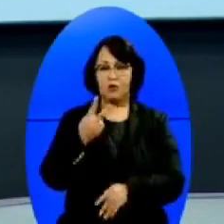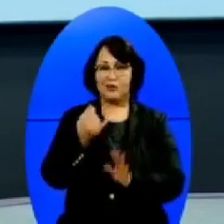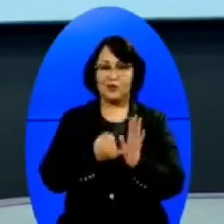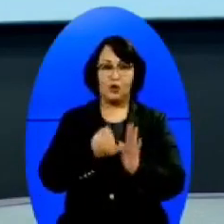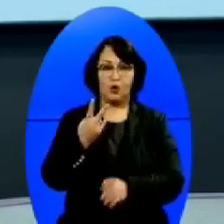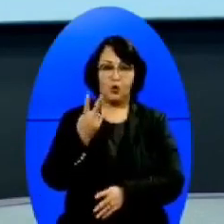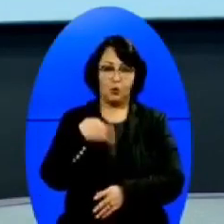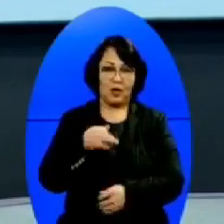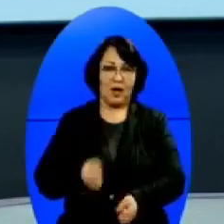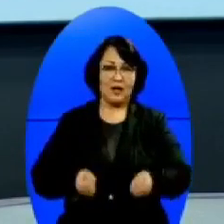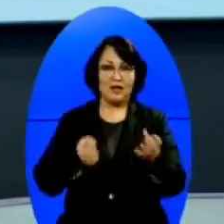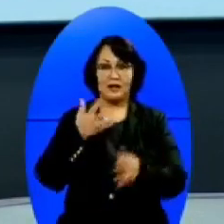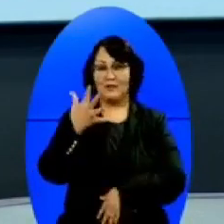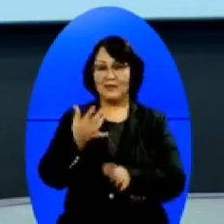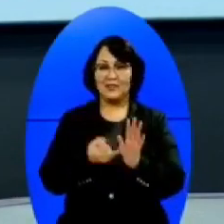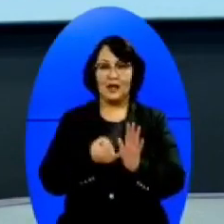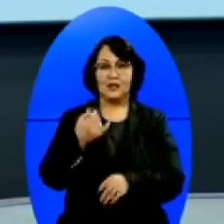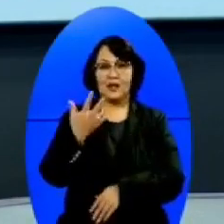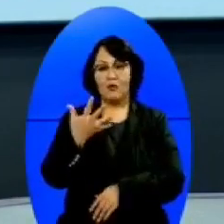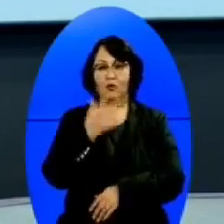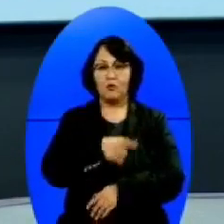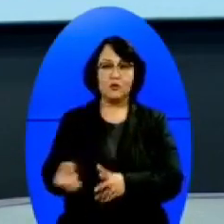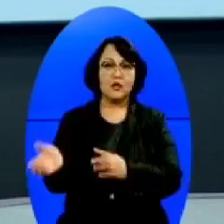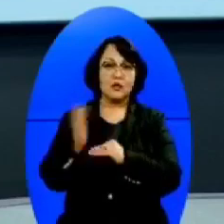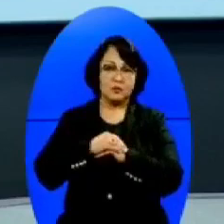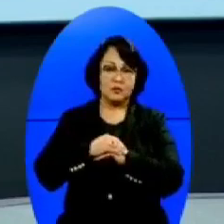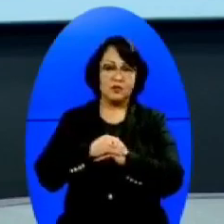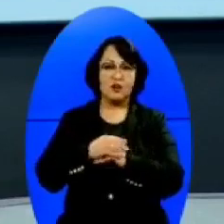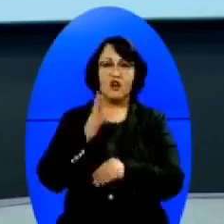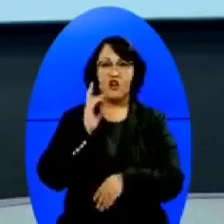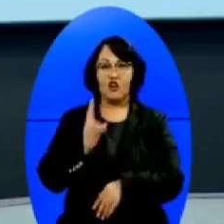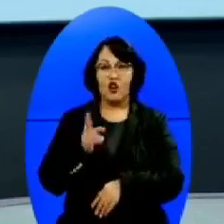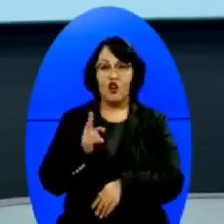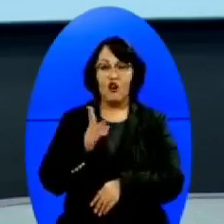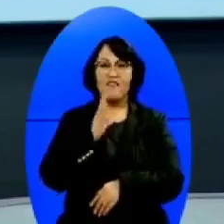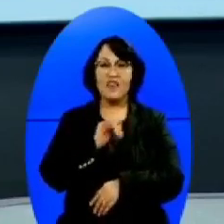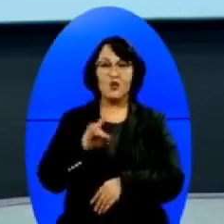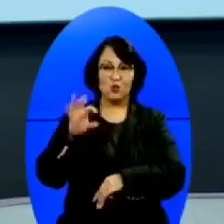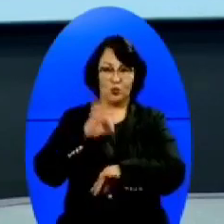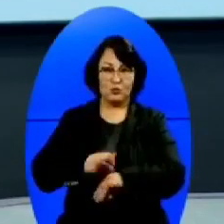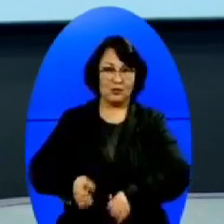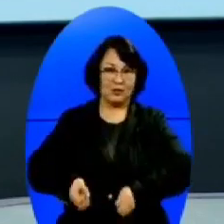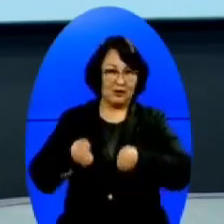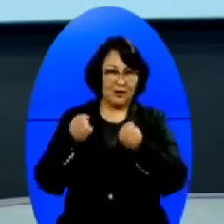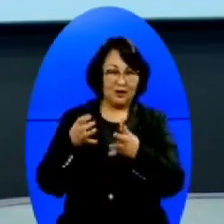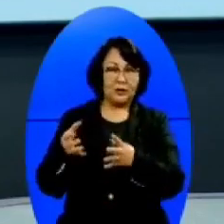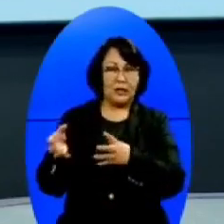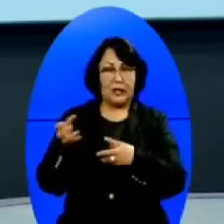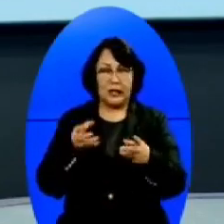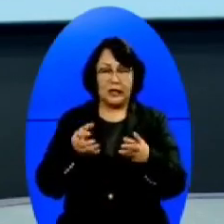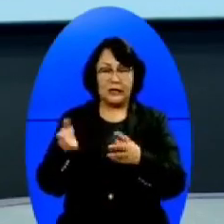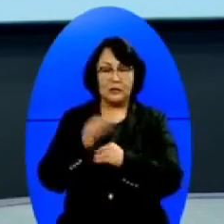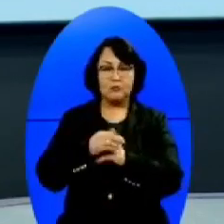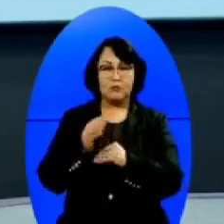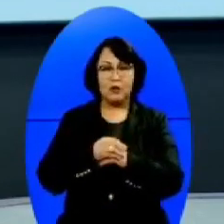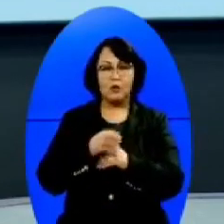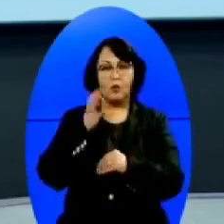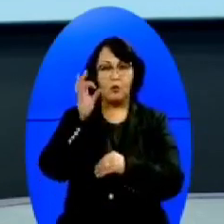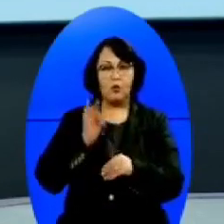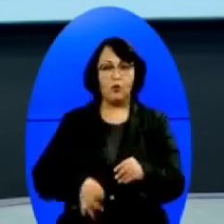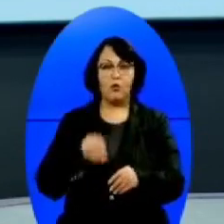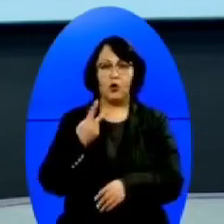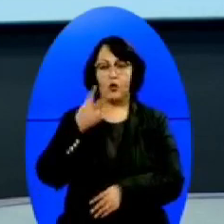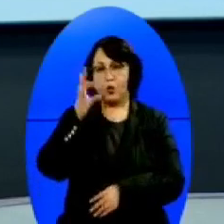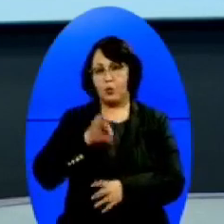бүртгэгдэж 565 хүн нас барсан байна. Вирусын халдварын тохиолдлын тоо нэмэгдэж нас баралт 2% байгааг Дэлхийн эрүүл мэндийн байгууллагаас мэдээлж